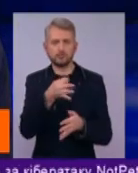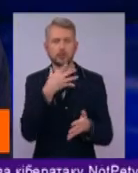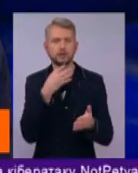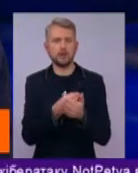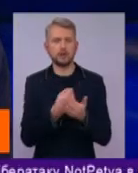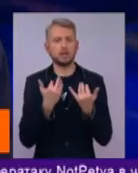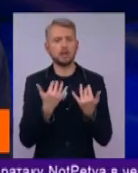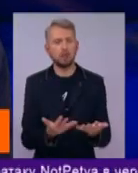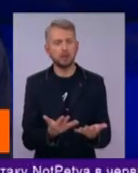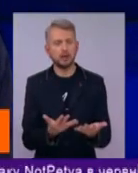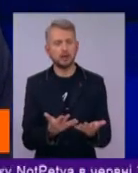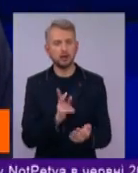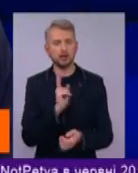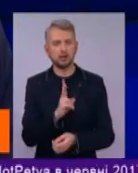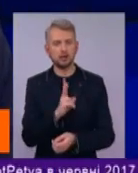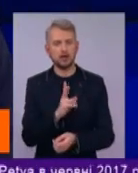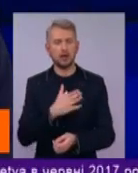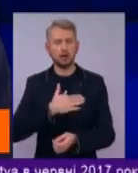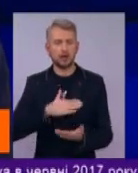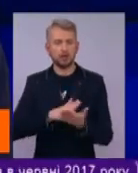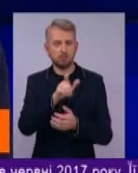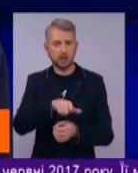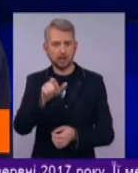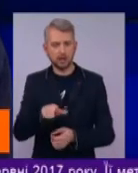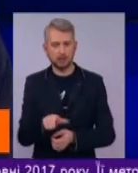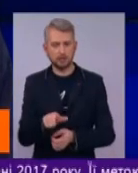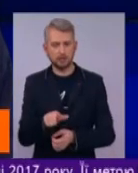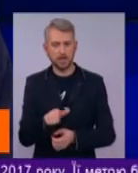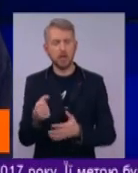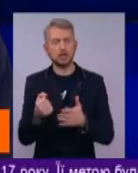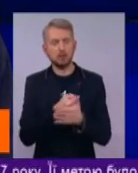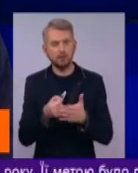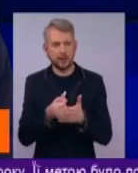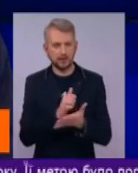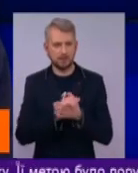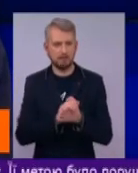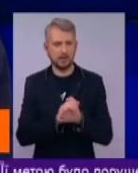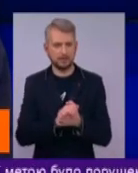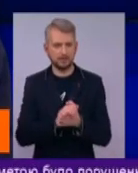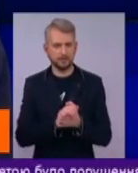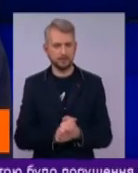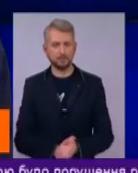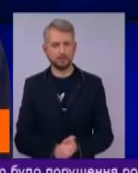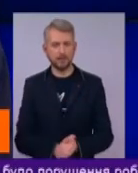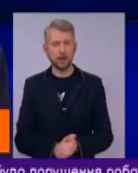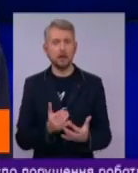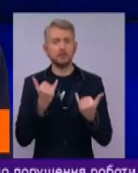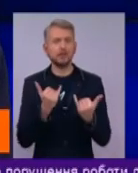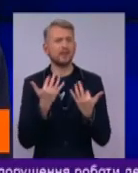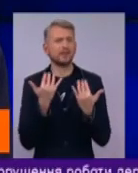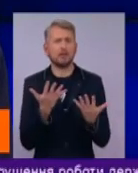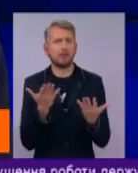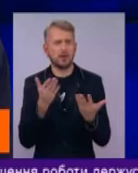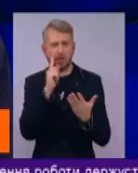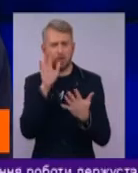требования к нашим политикам добиваться мира. Сейчас это требование как-то